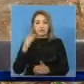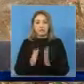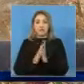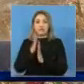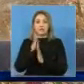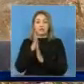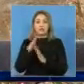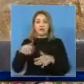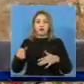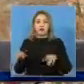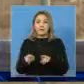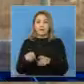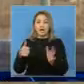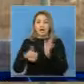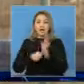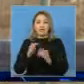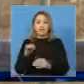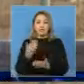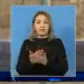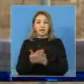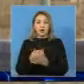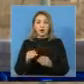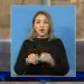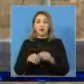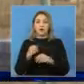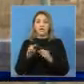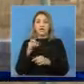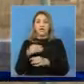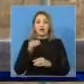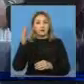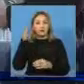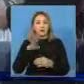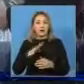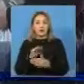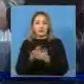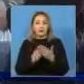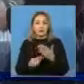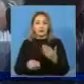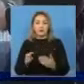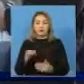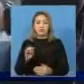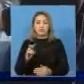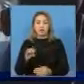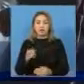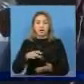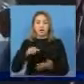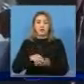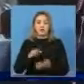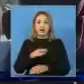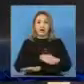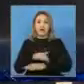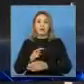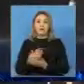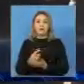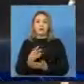биіктігі тұғырымен қосалғанда 6 метрден асады. Қоладан құйылған туындының авторлары белгілі мүсінші Тоқтар Ермеков пен қаламыздағы Айтеке би,